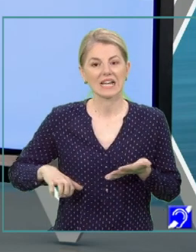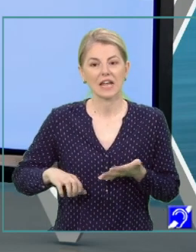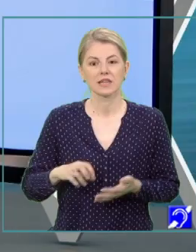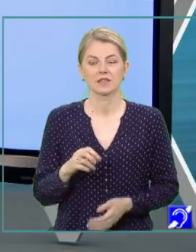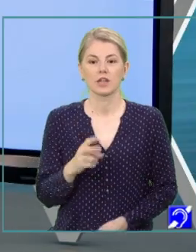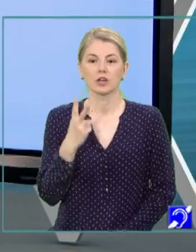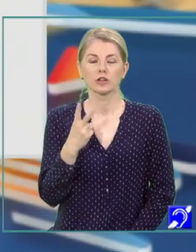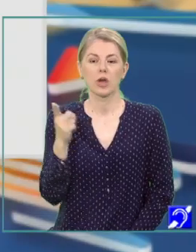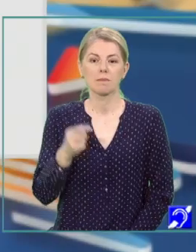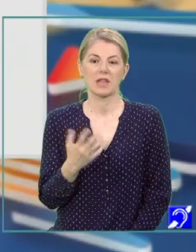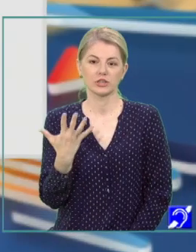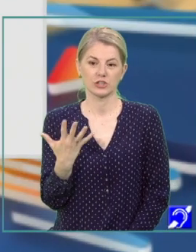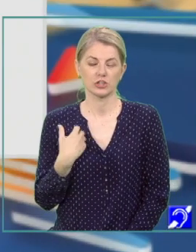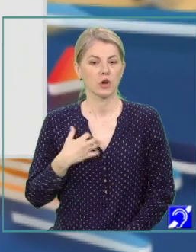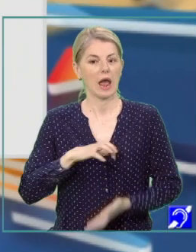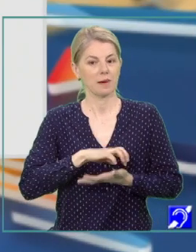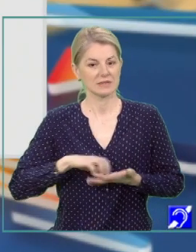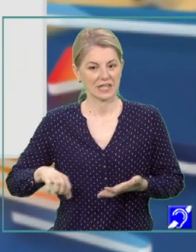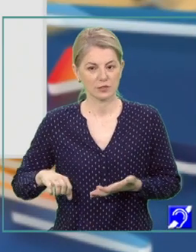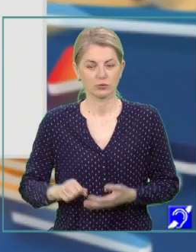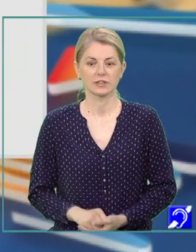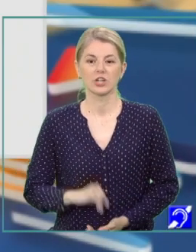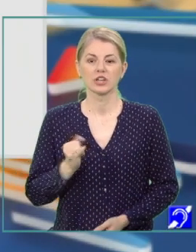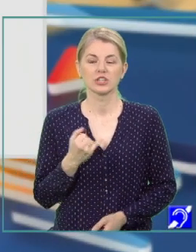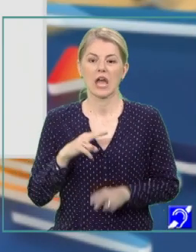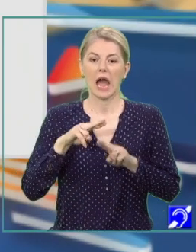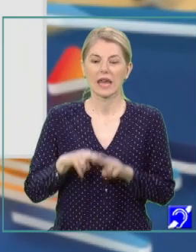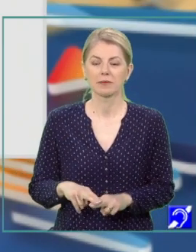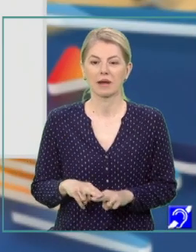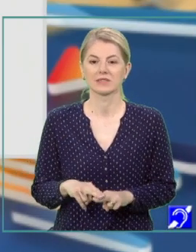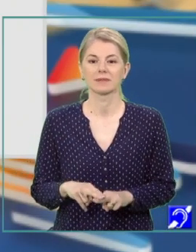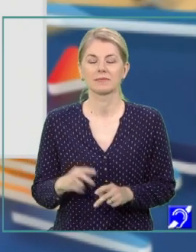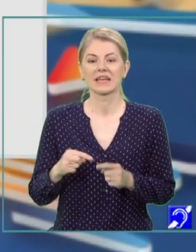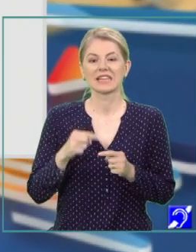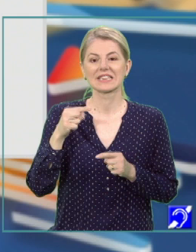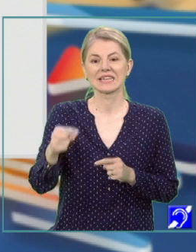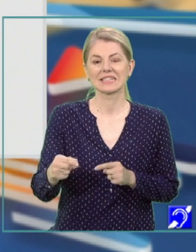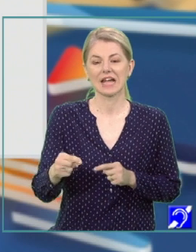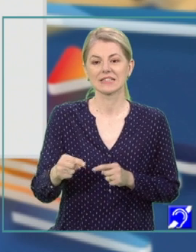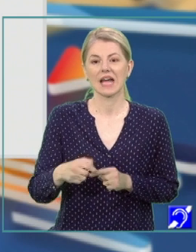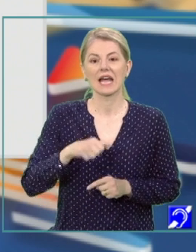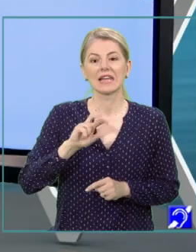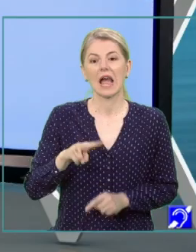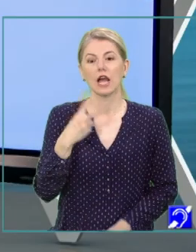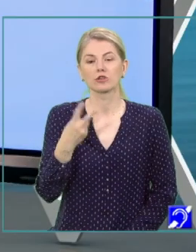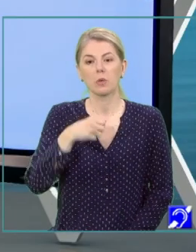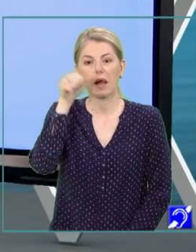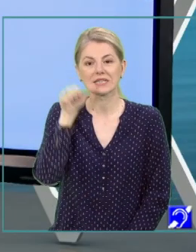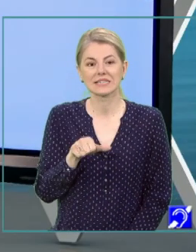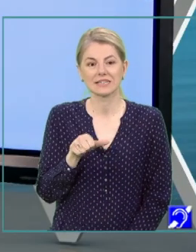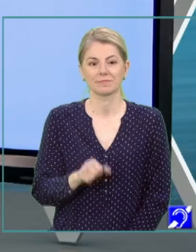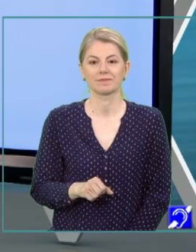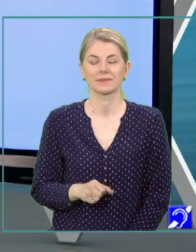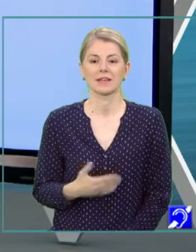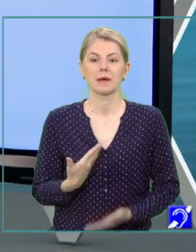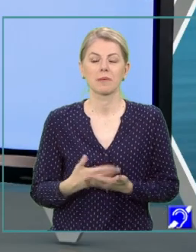două cincimi. Am scăzut două cincimi și am găsit distanța parcursă în ziua a doua. Distanța